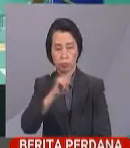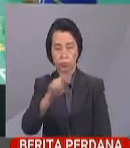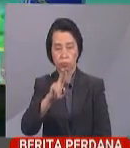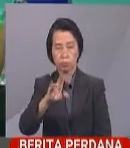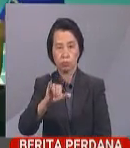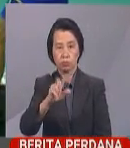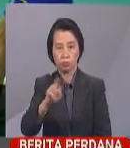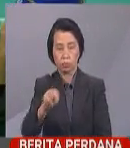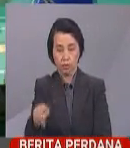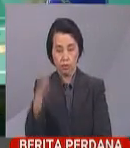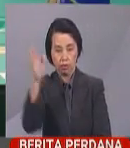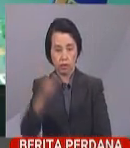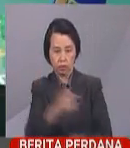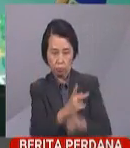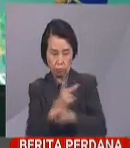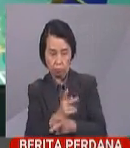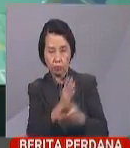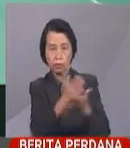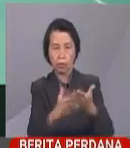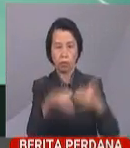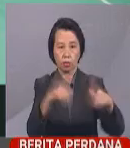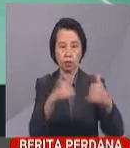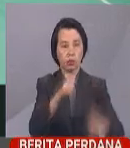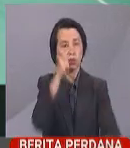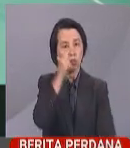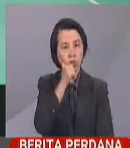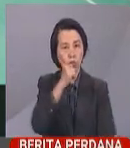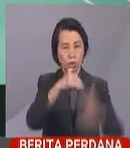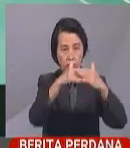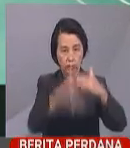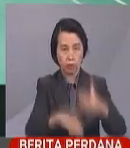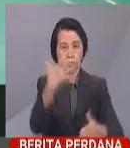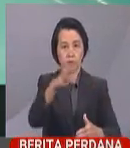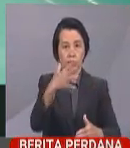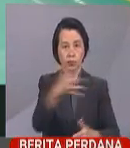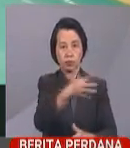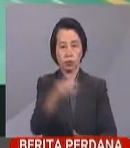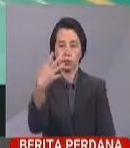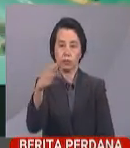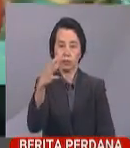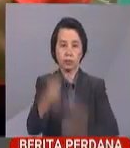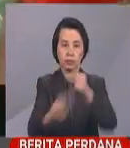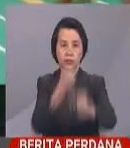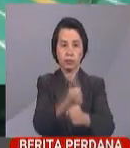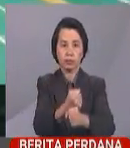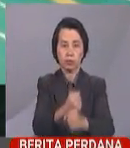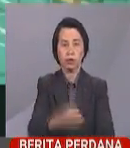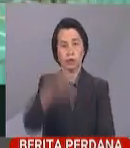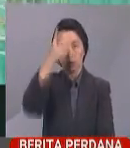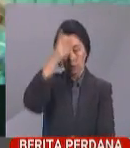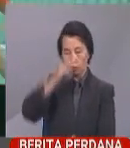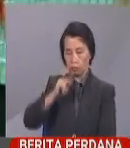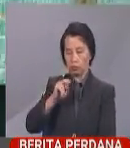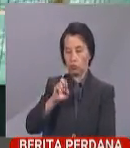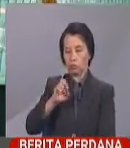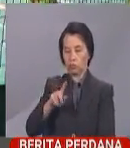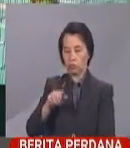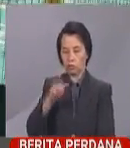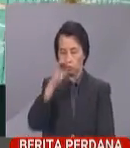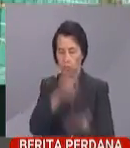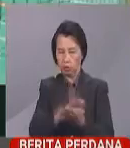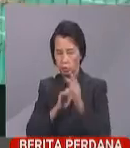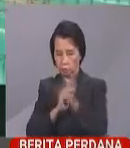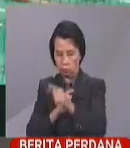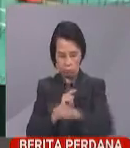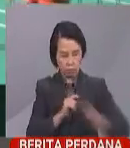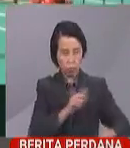zhonghua akan mengawal Srigala bagian pemain perempuan bawah 15 dan 14 tahun 1900 yakin jujur